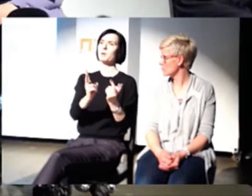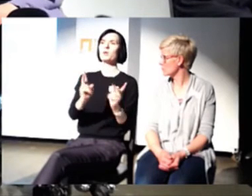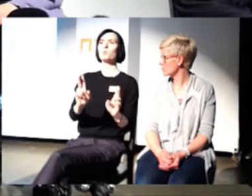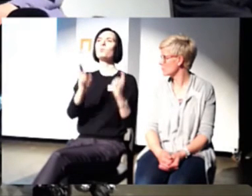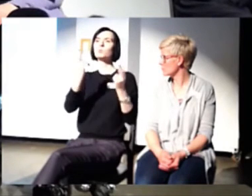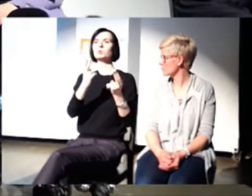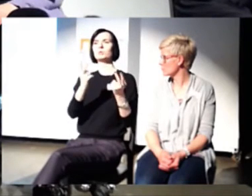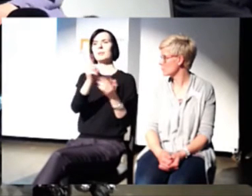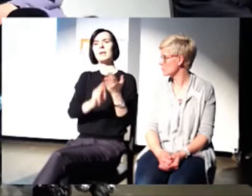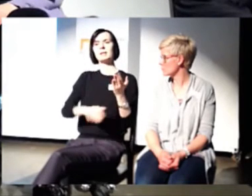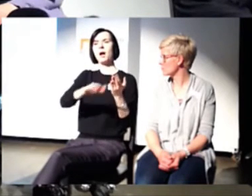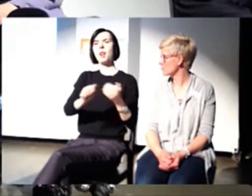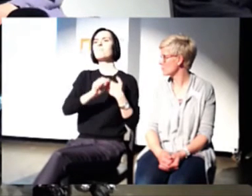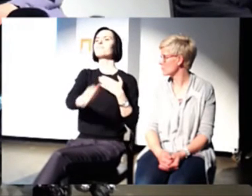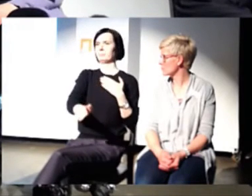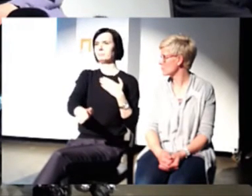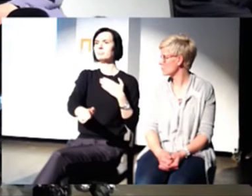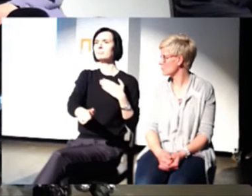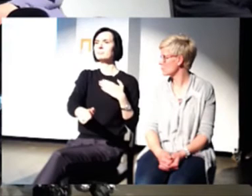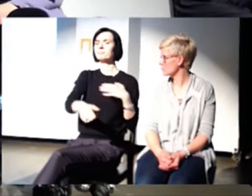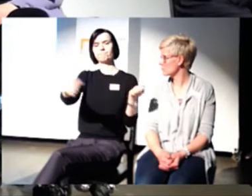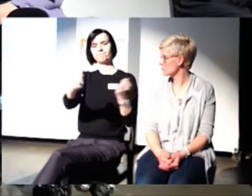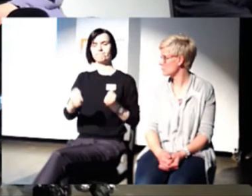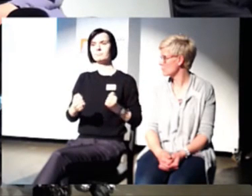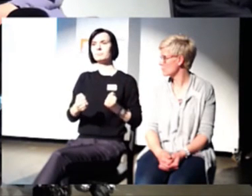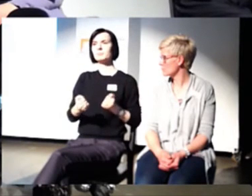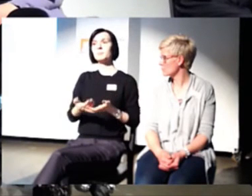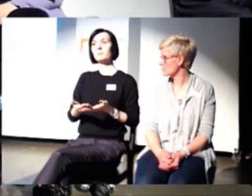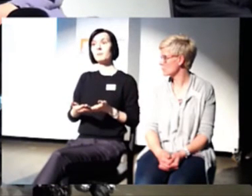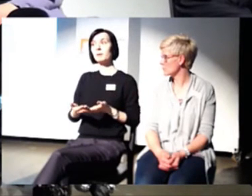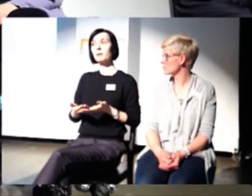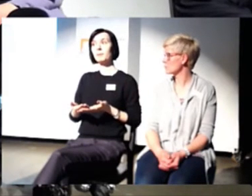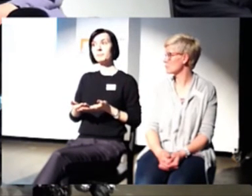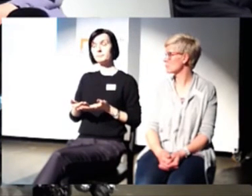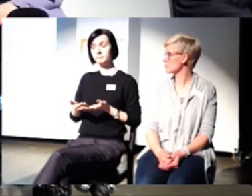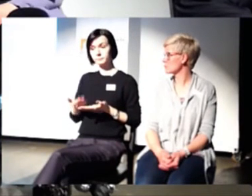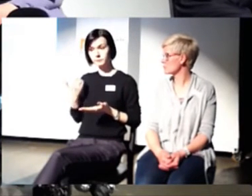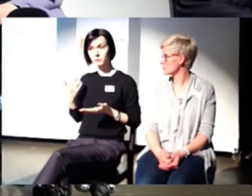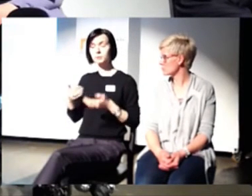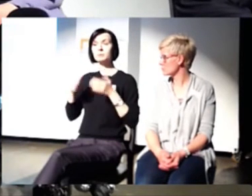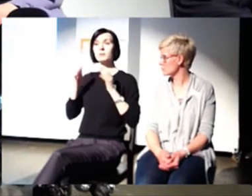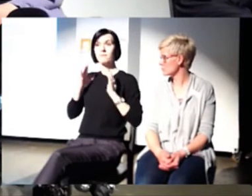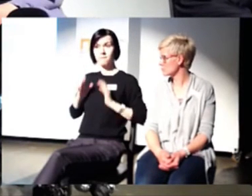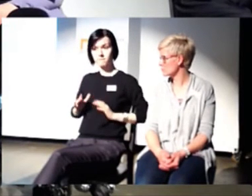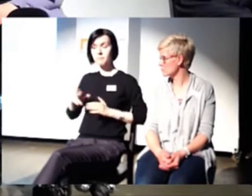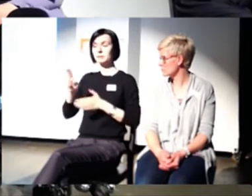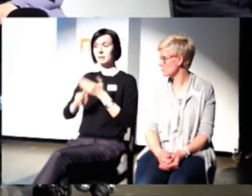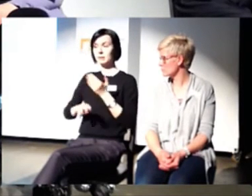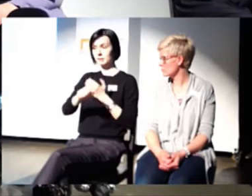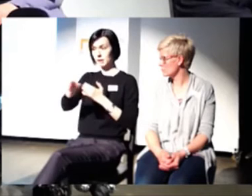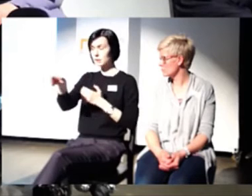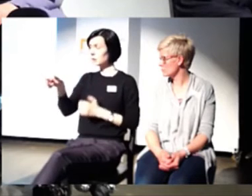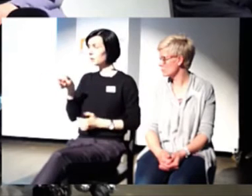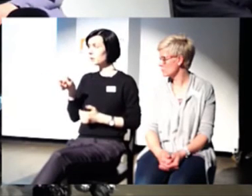Sen takia, koska erityisesti vammaisia taiteilijoita voivat täällä